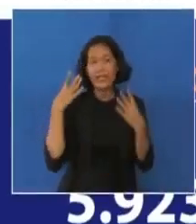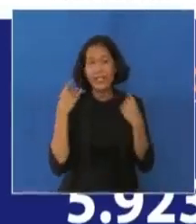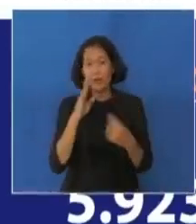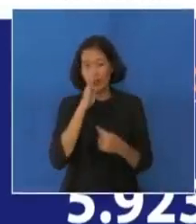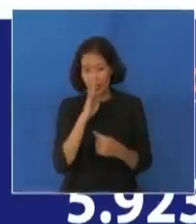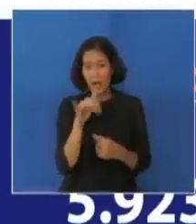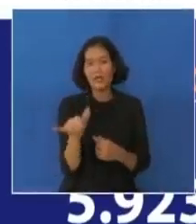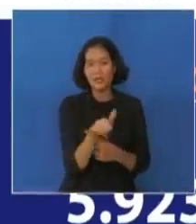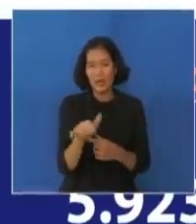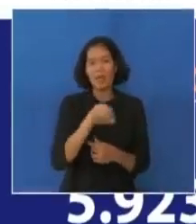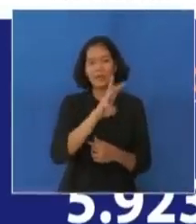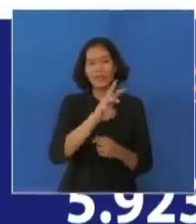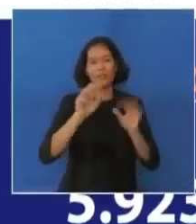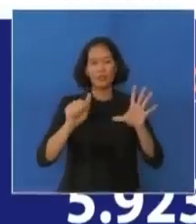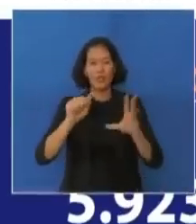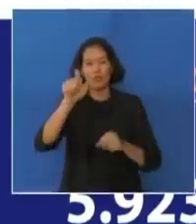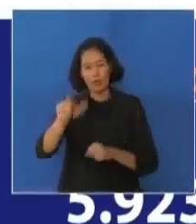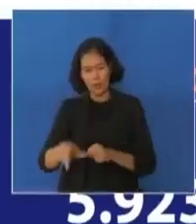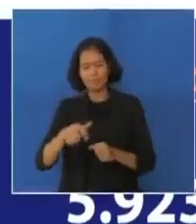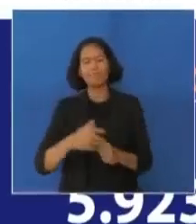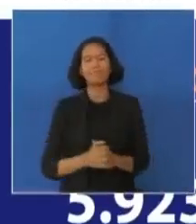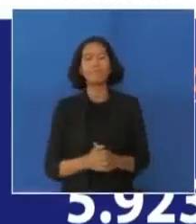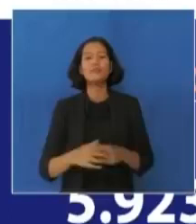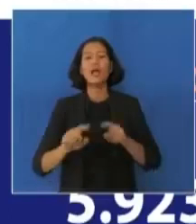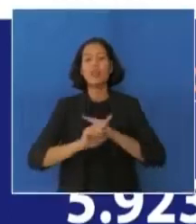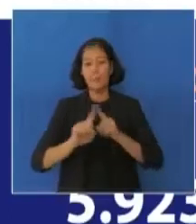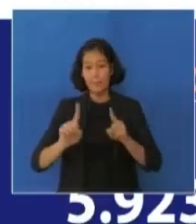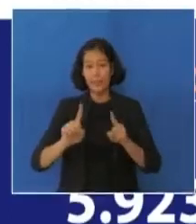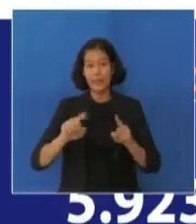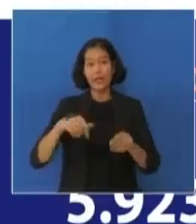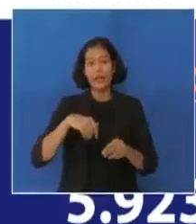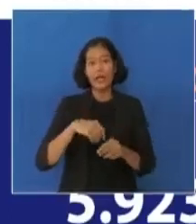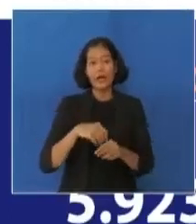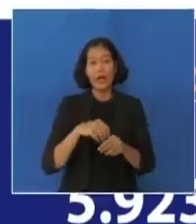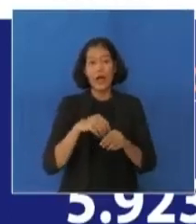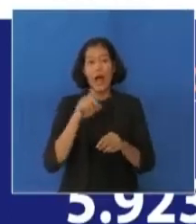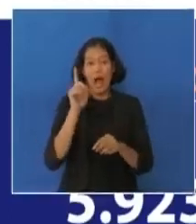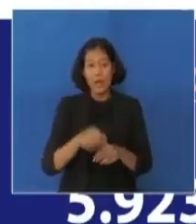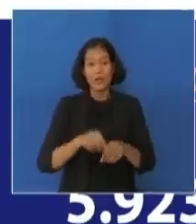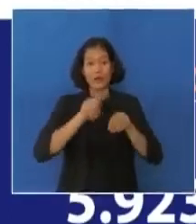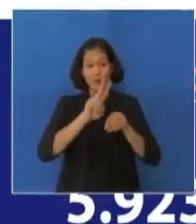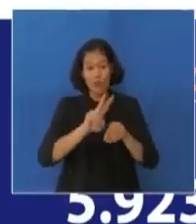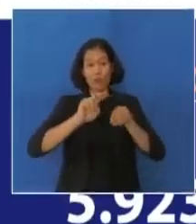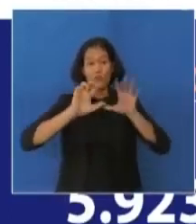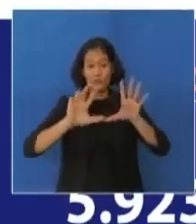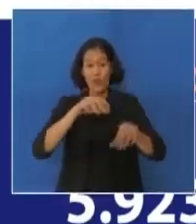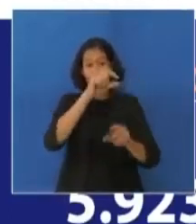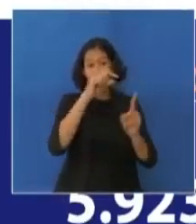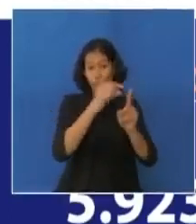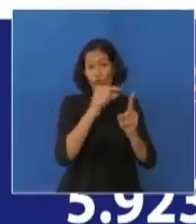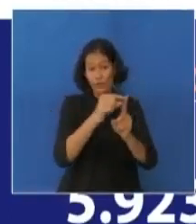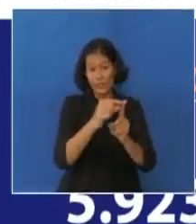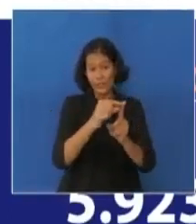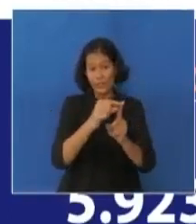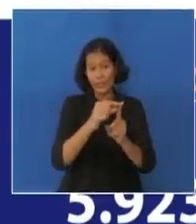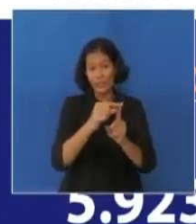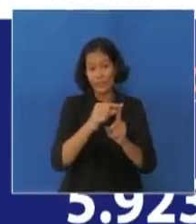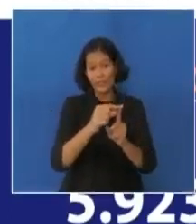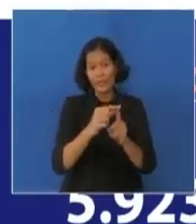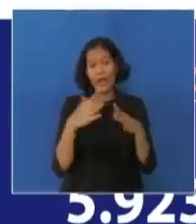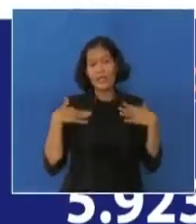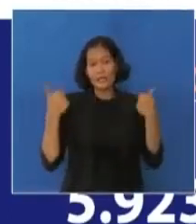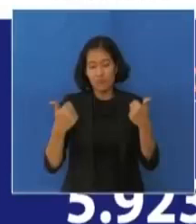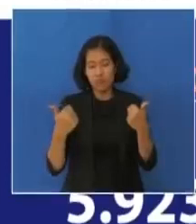sama-sama 36 pasien namun total di 29 provinsi yang lainnya jumlahnya